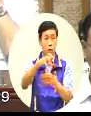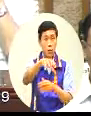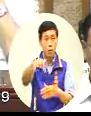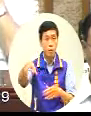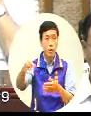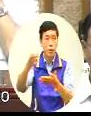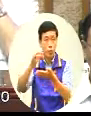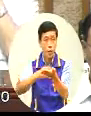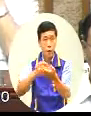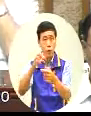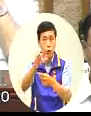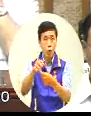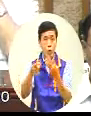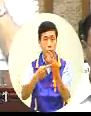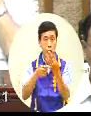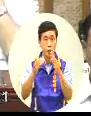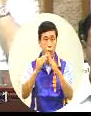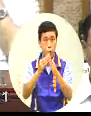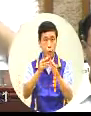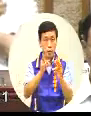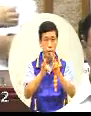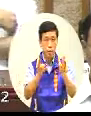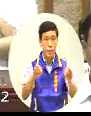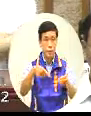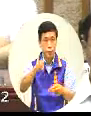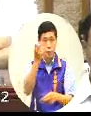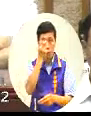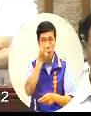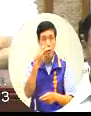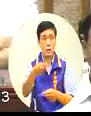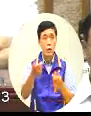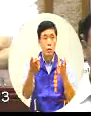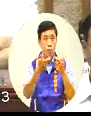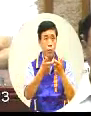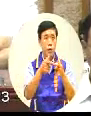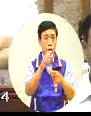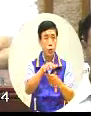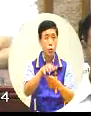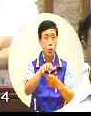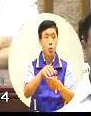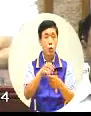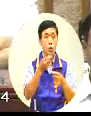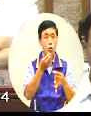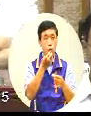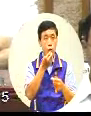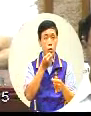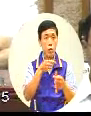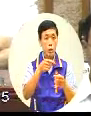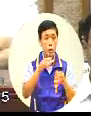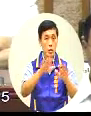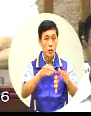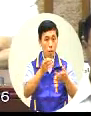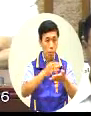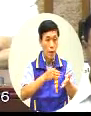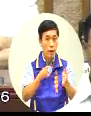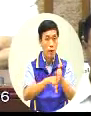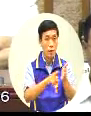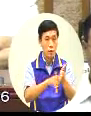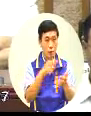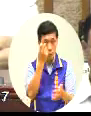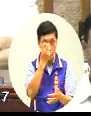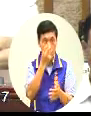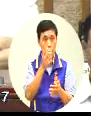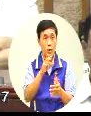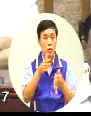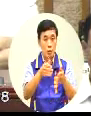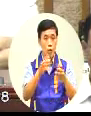会派人去检验。但是我们还有一个配合我们农粮署到现场去拍卖的时候去检验有机认证的部分。